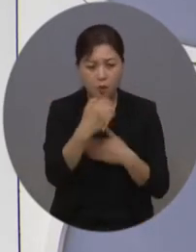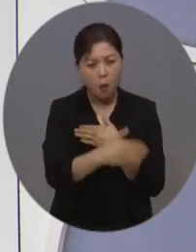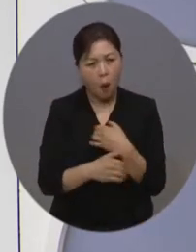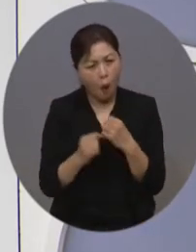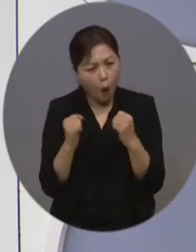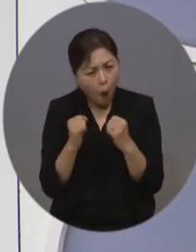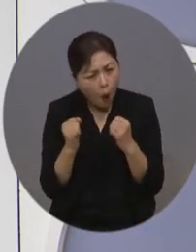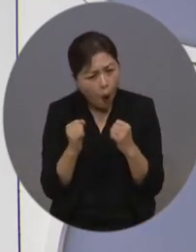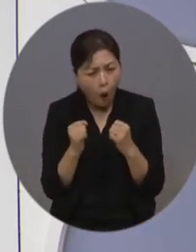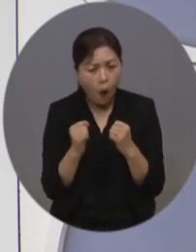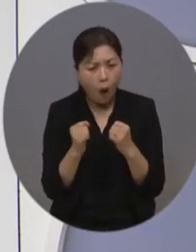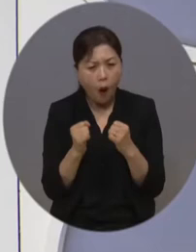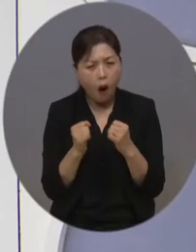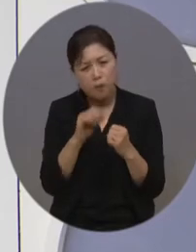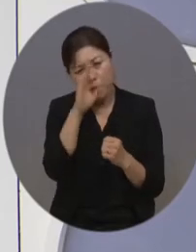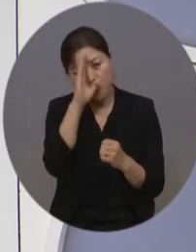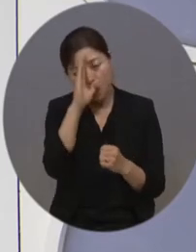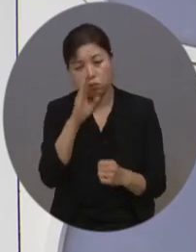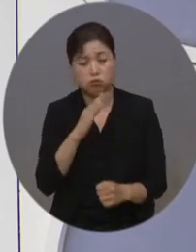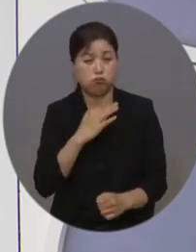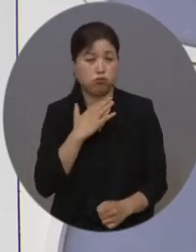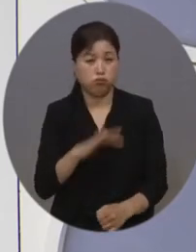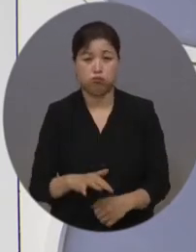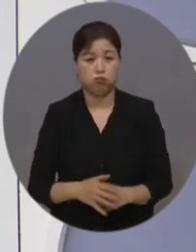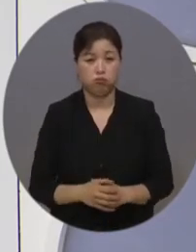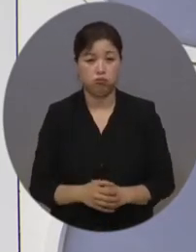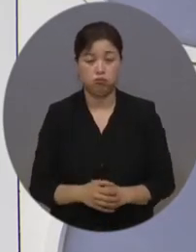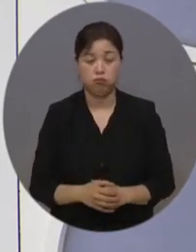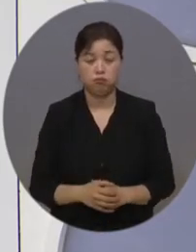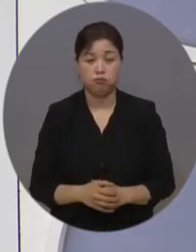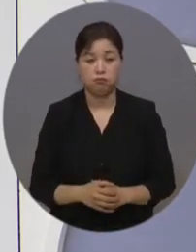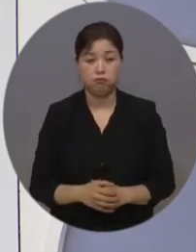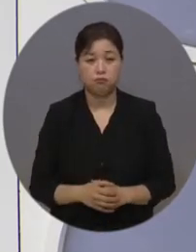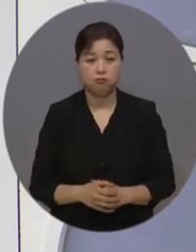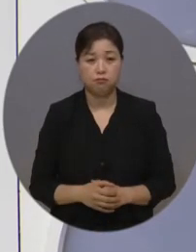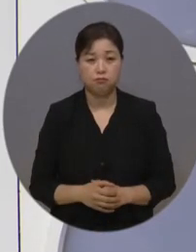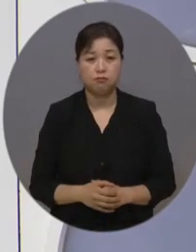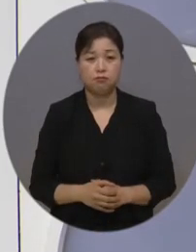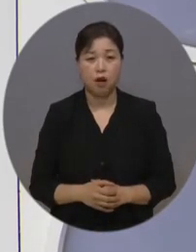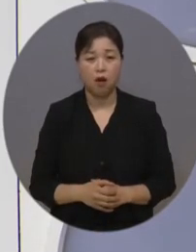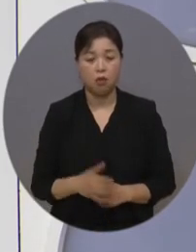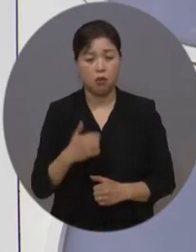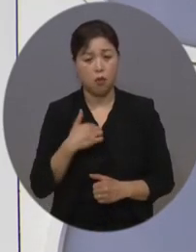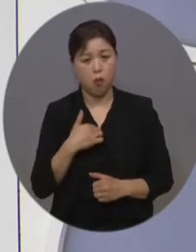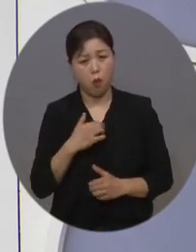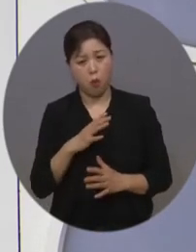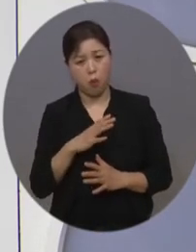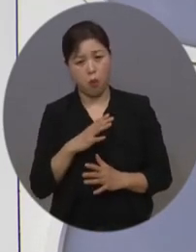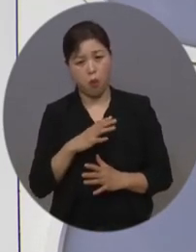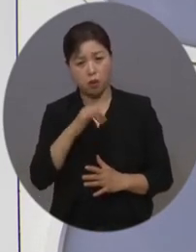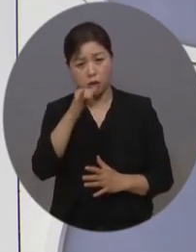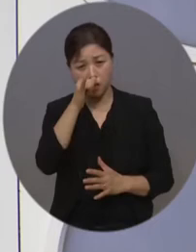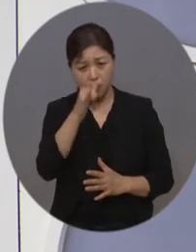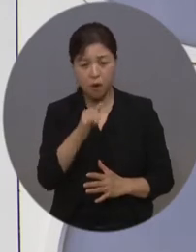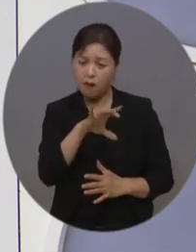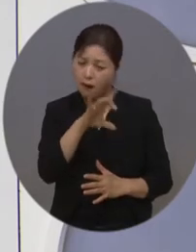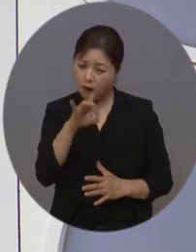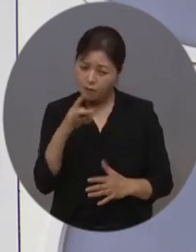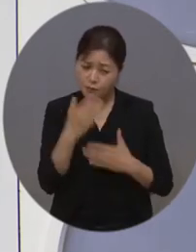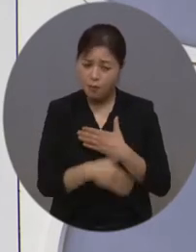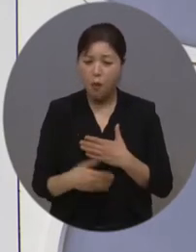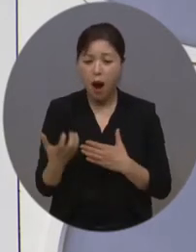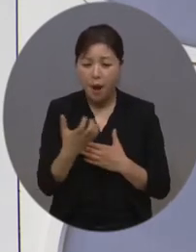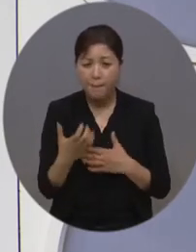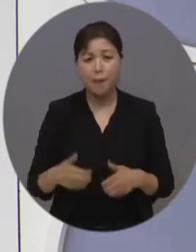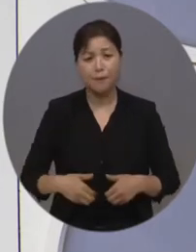해본 적이 없습니다. 아. 감기 몸살. 그래서 저는 오히려 겁이 납니다. 저는 좀 아파야 되거든요. 사람이 이제